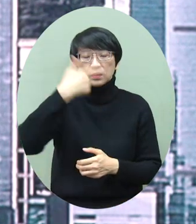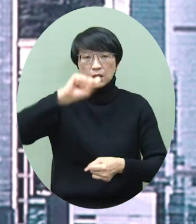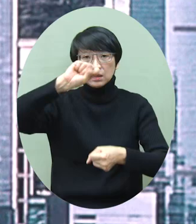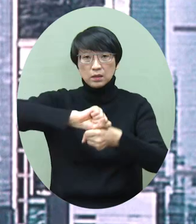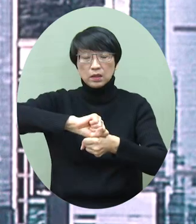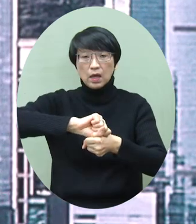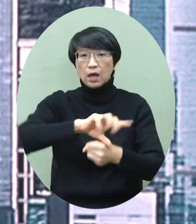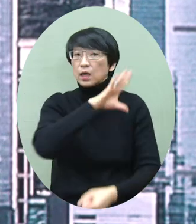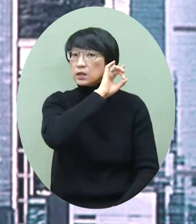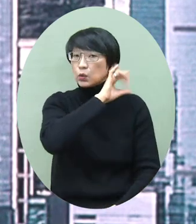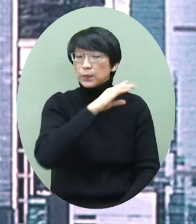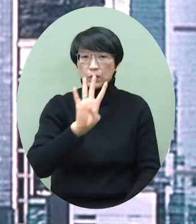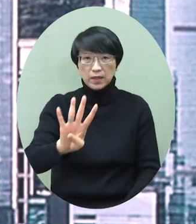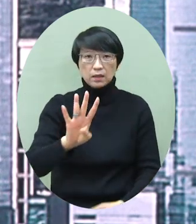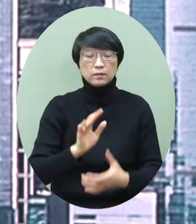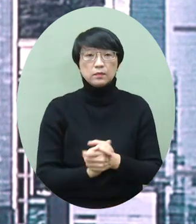店是有